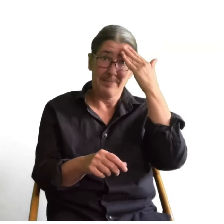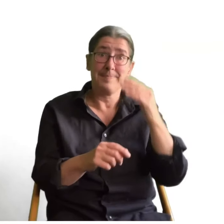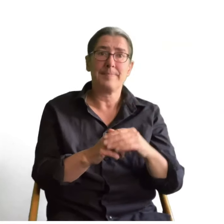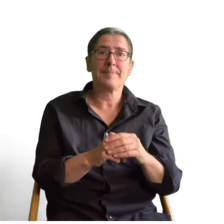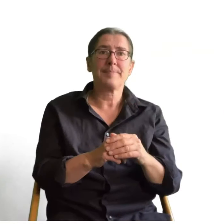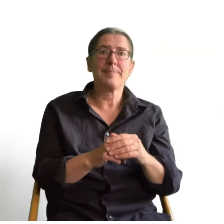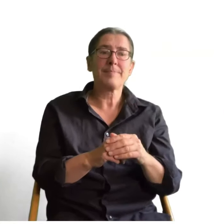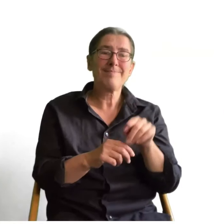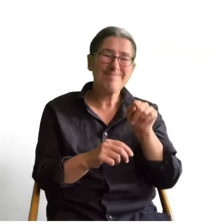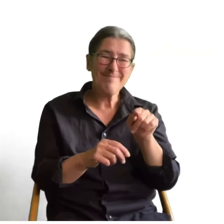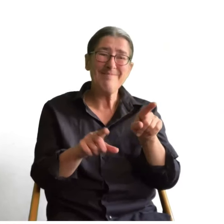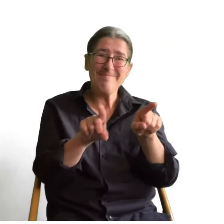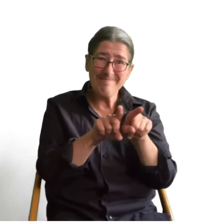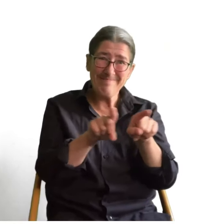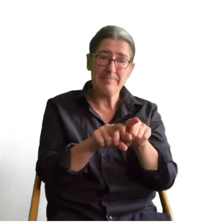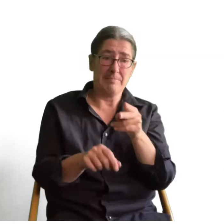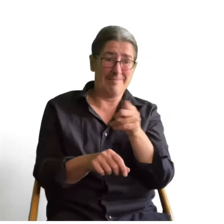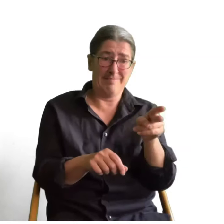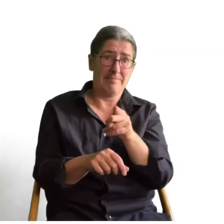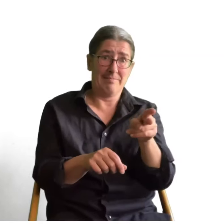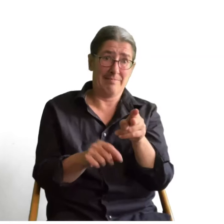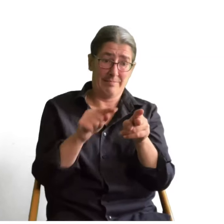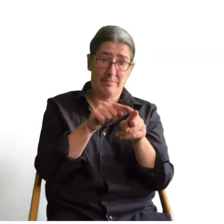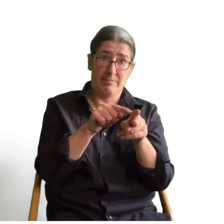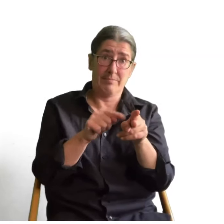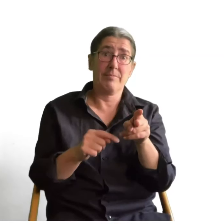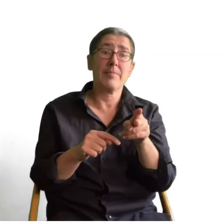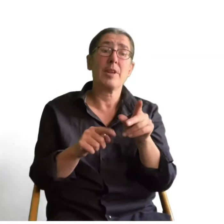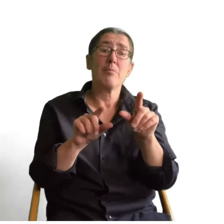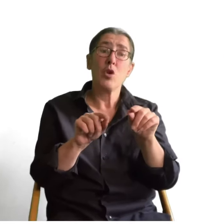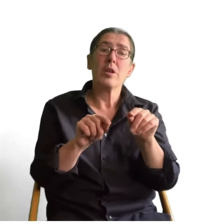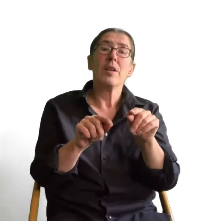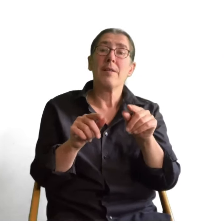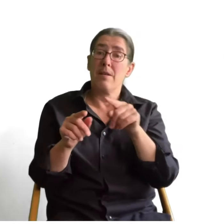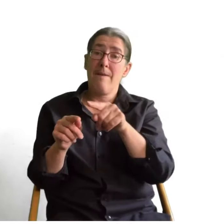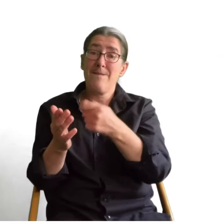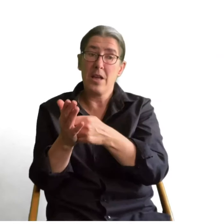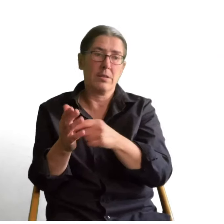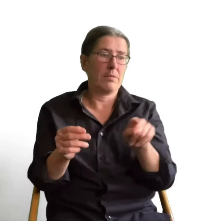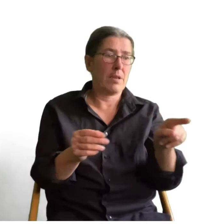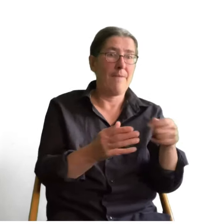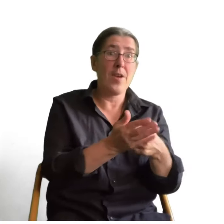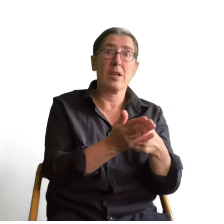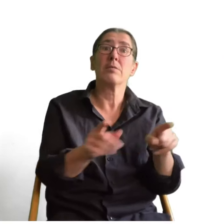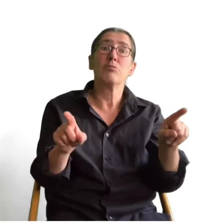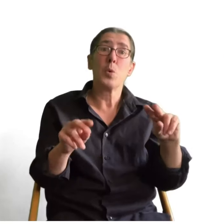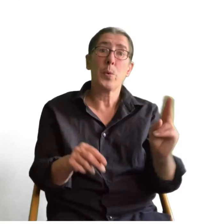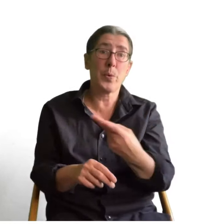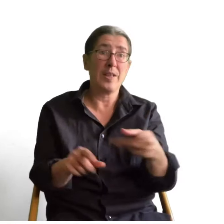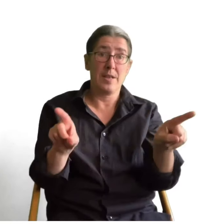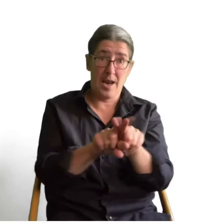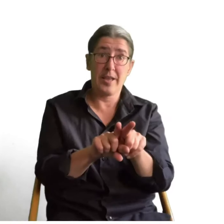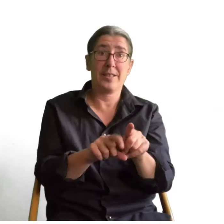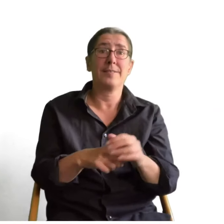Das kennt ihr, und das Gleichheitszeichen bedeutet nichts anderes, als dass der Wert immer derselbe ist.